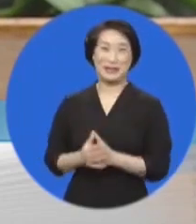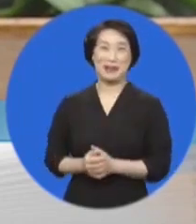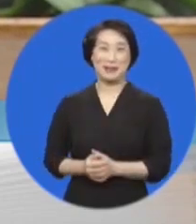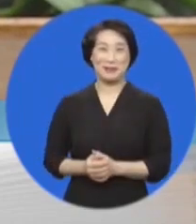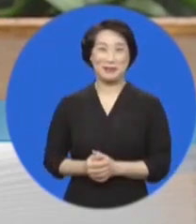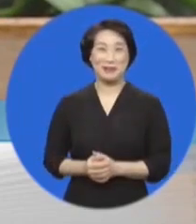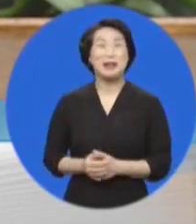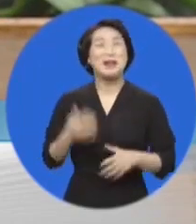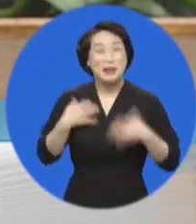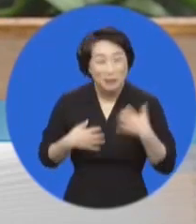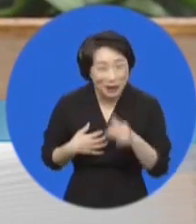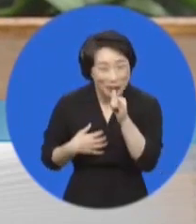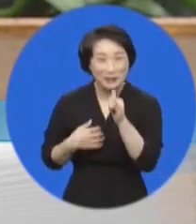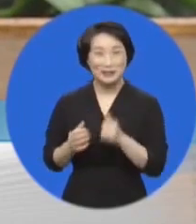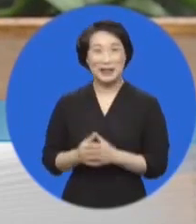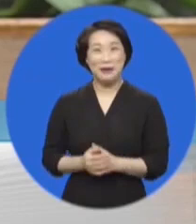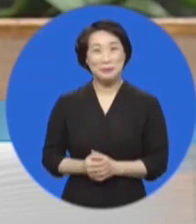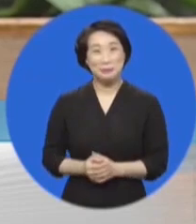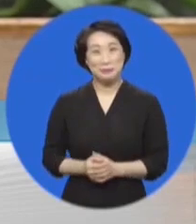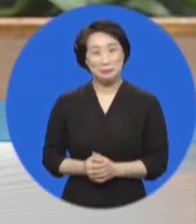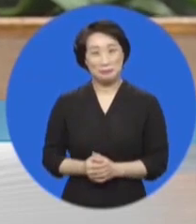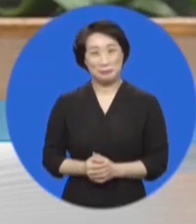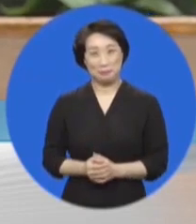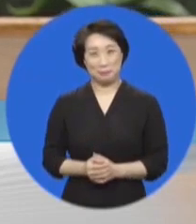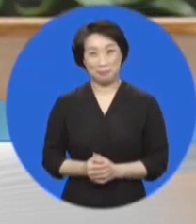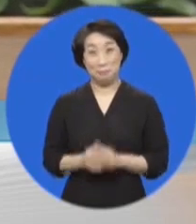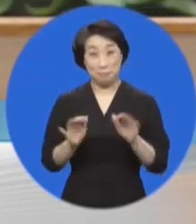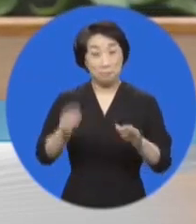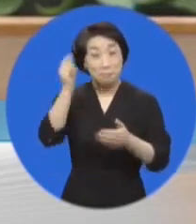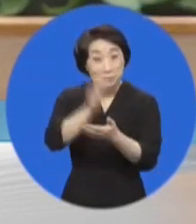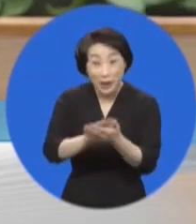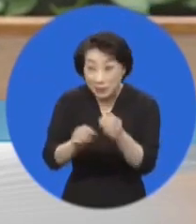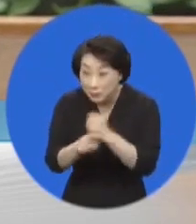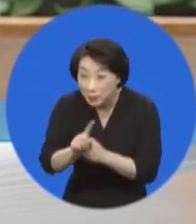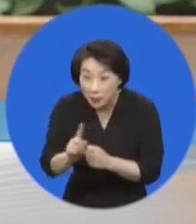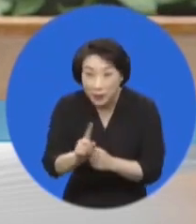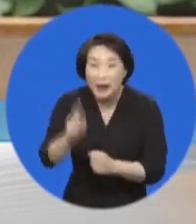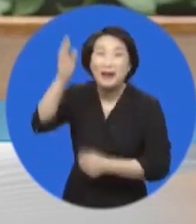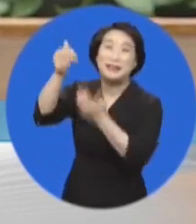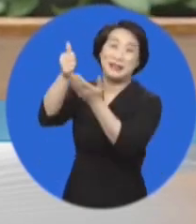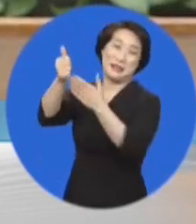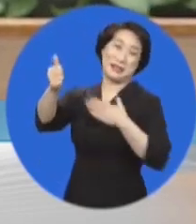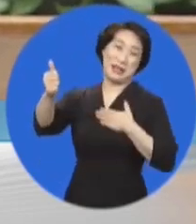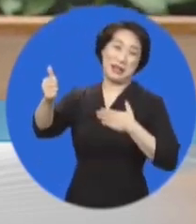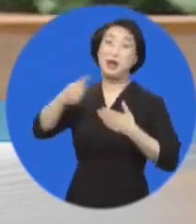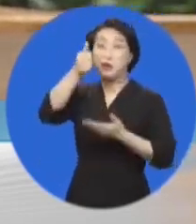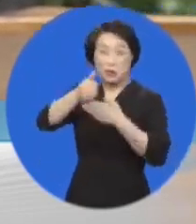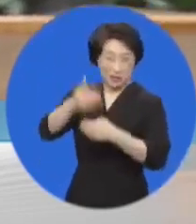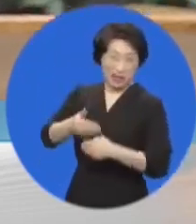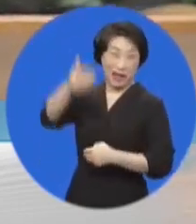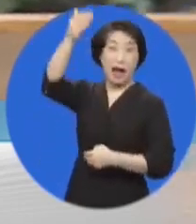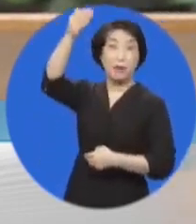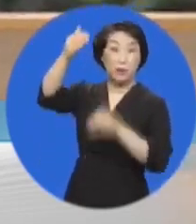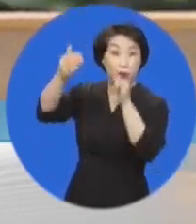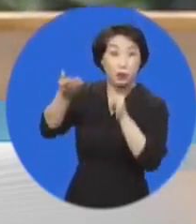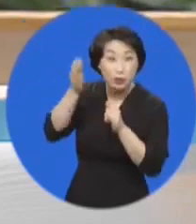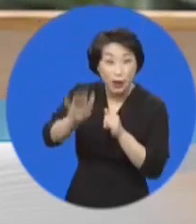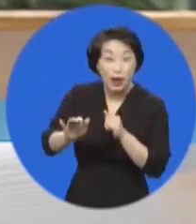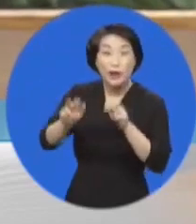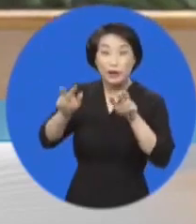기뻐하셨다. 기뻐하셨다. 화평이 모여 하나님과 나와 죄의 담이